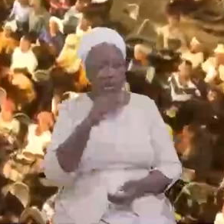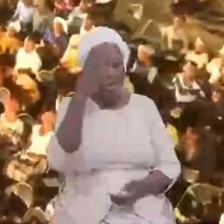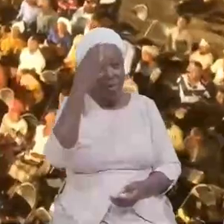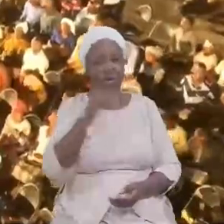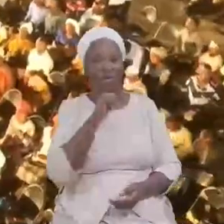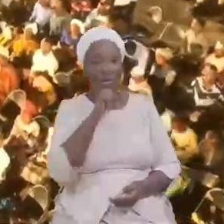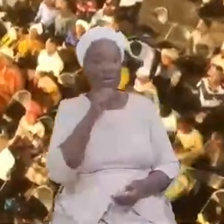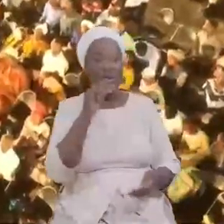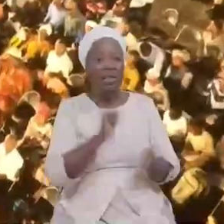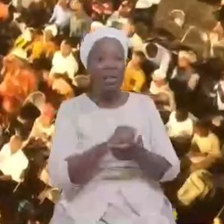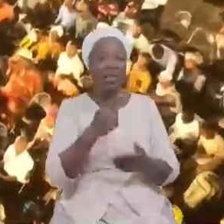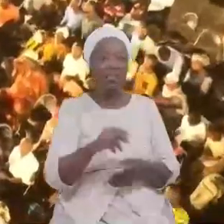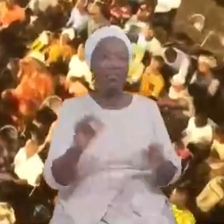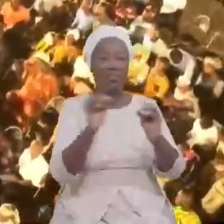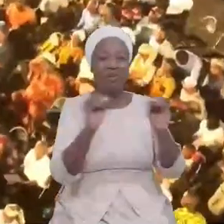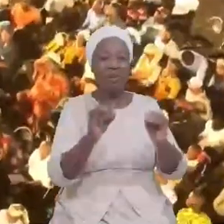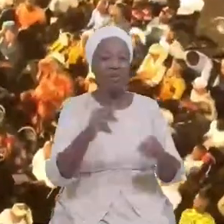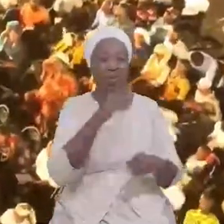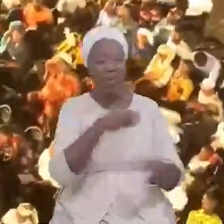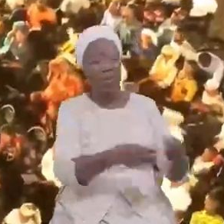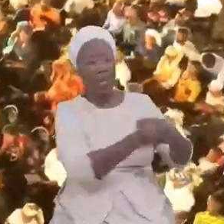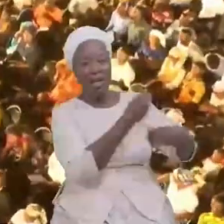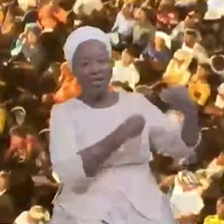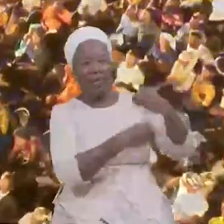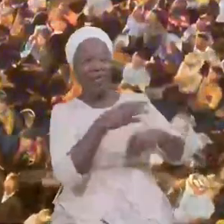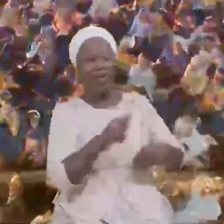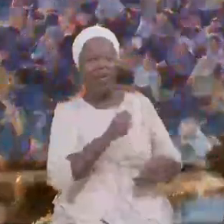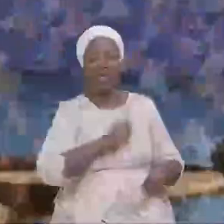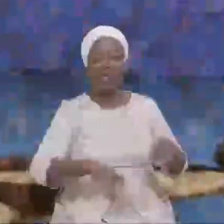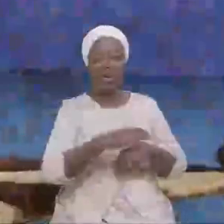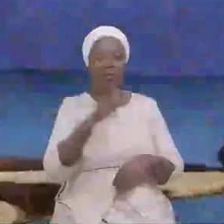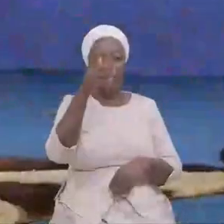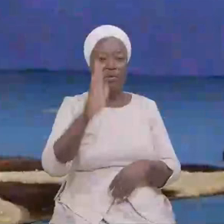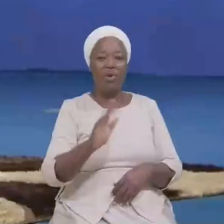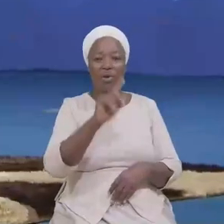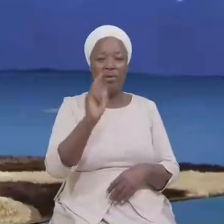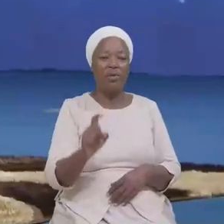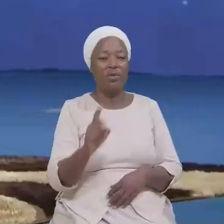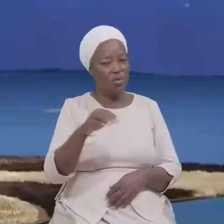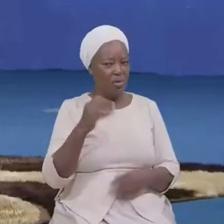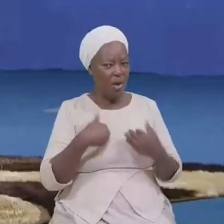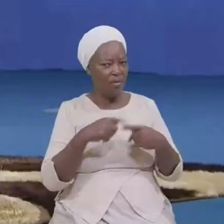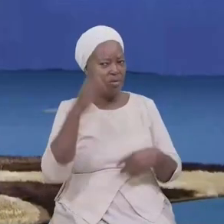Ne savez-vous pas que les injustes n'hériteront point le royaume de Dieu? Vous devez le savoir.